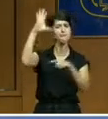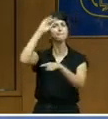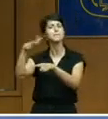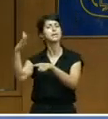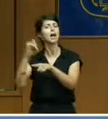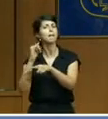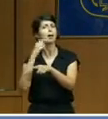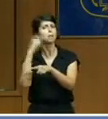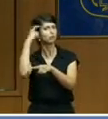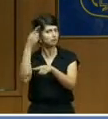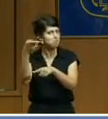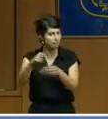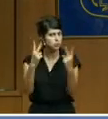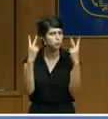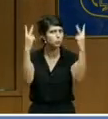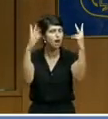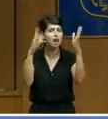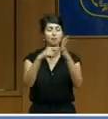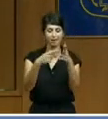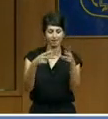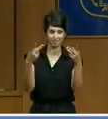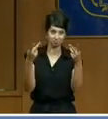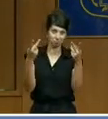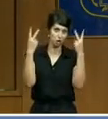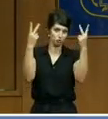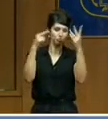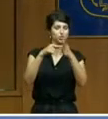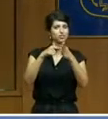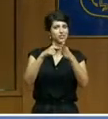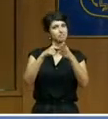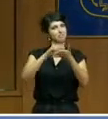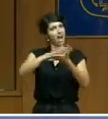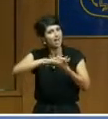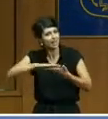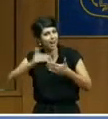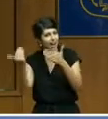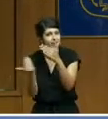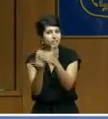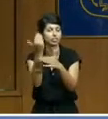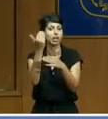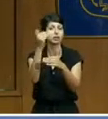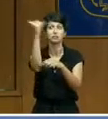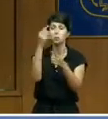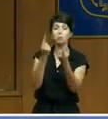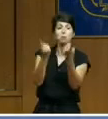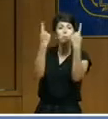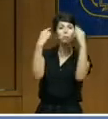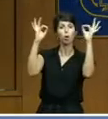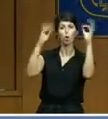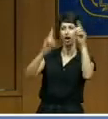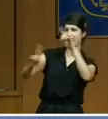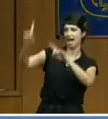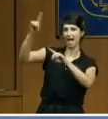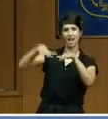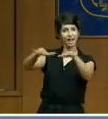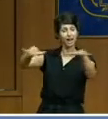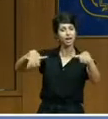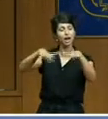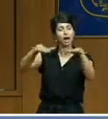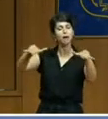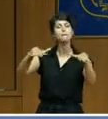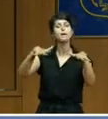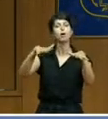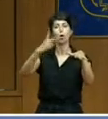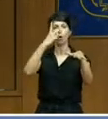טוענים שהמוות הוא חשוב, כי הוא הכרחי להתחלות החדשות, ובציורים המקוריים אל הים האל הזה, הוא